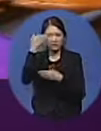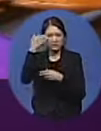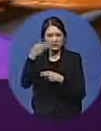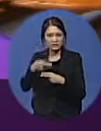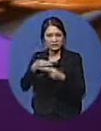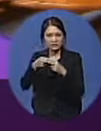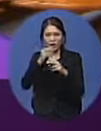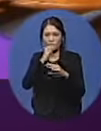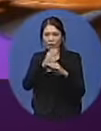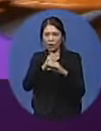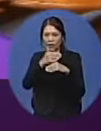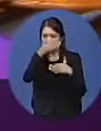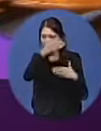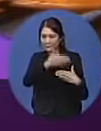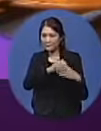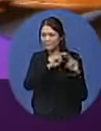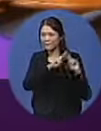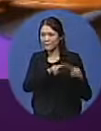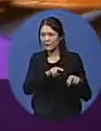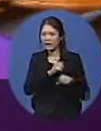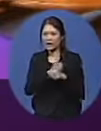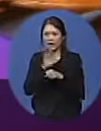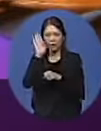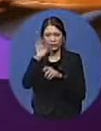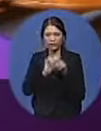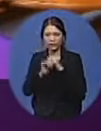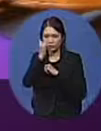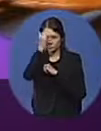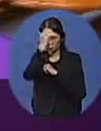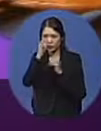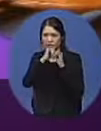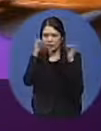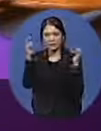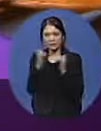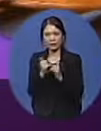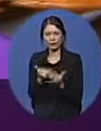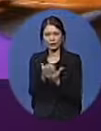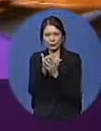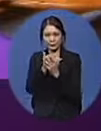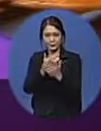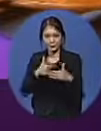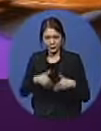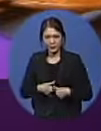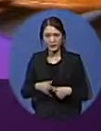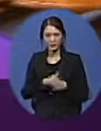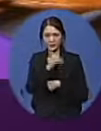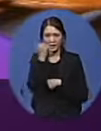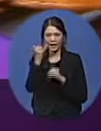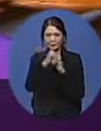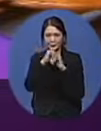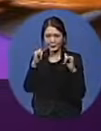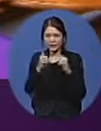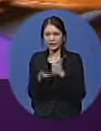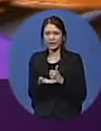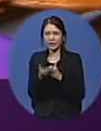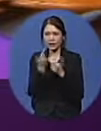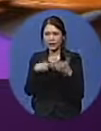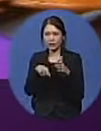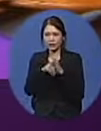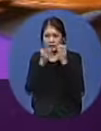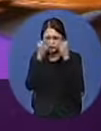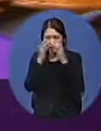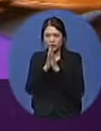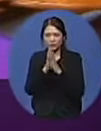폐해를 교정하고 보다 도덕적인 사회로 나아가야 합니다. 올바른 품성을 지닌 인간을 길러내기 위한 새로운